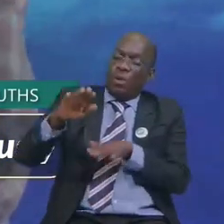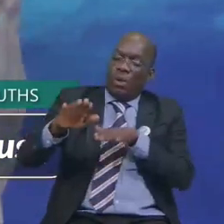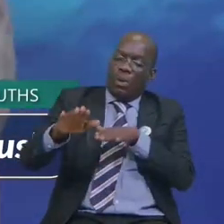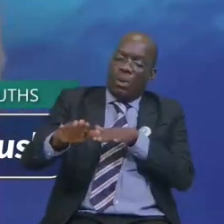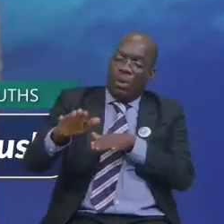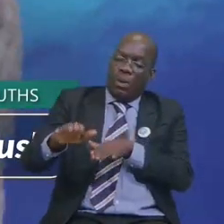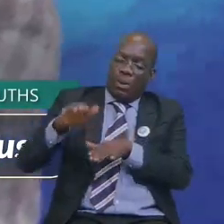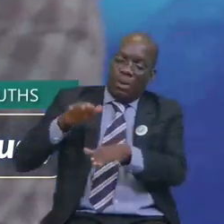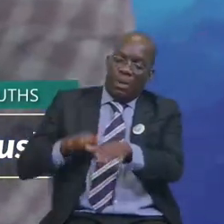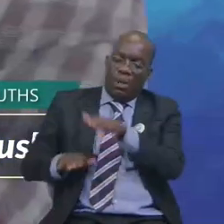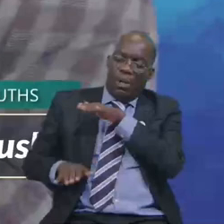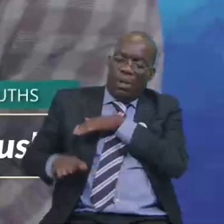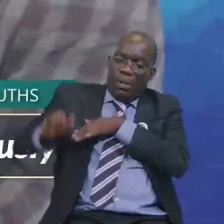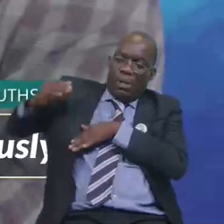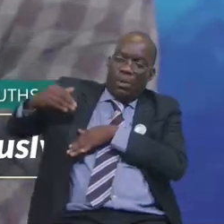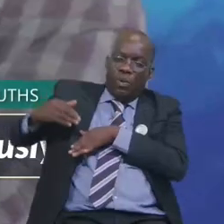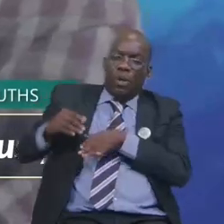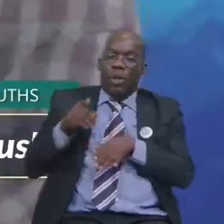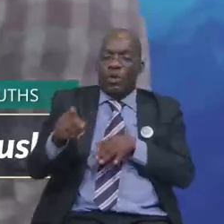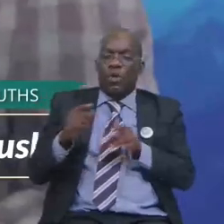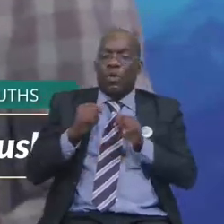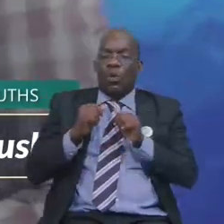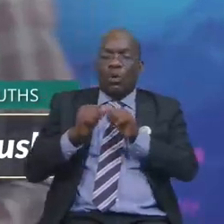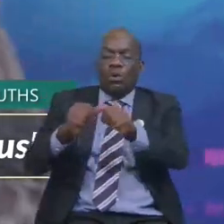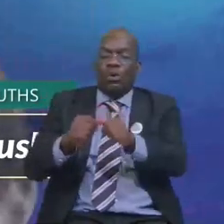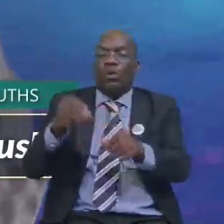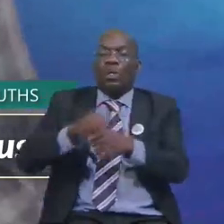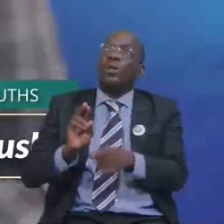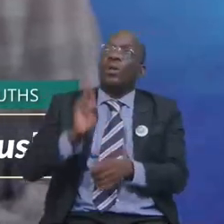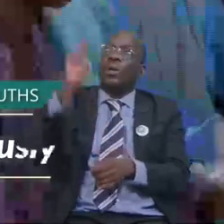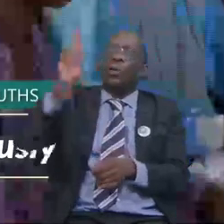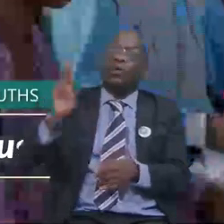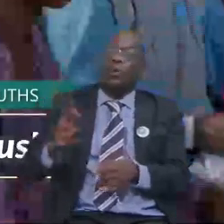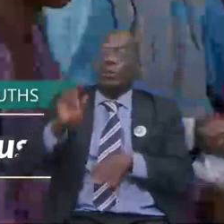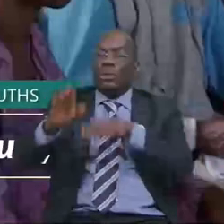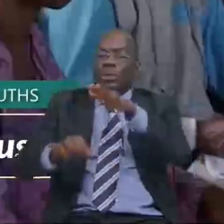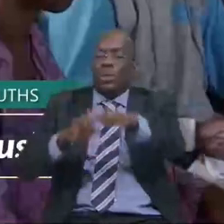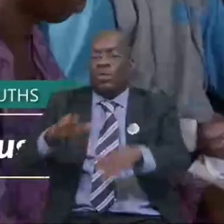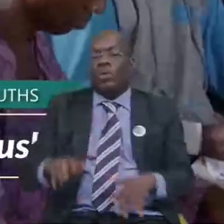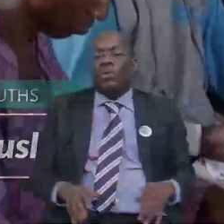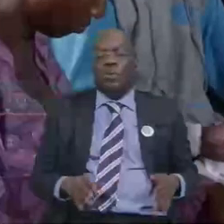maintiens n'est pas ascendant de façon tenace et septième